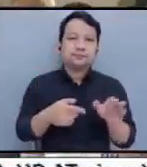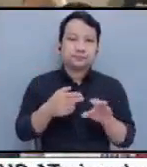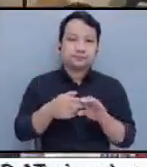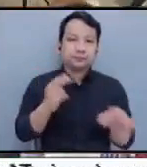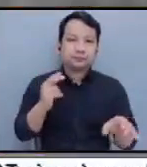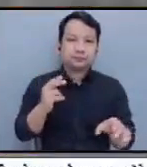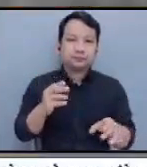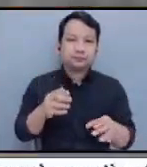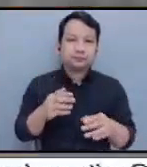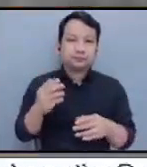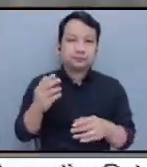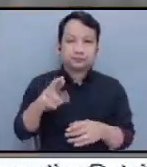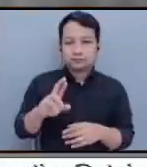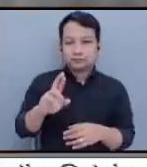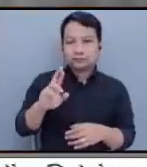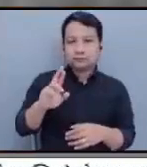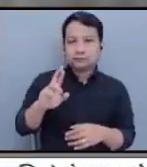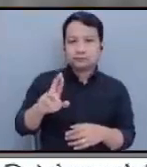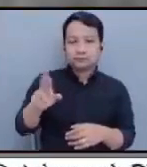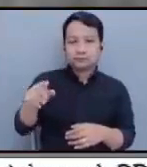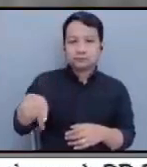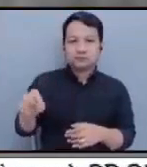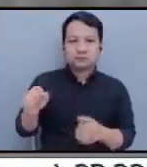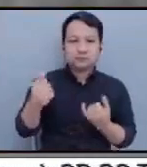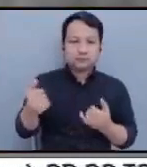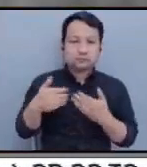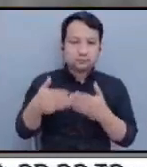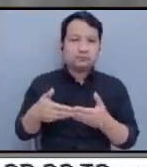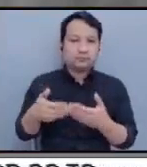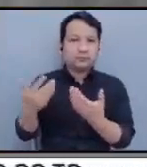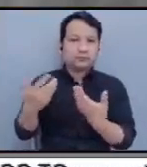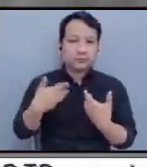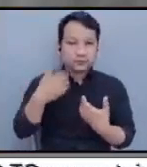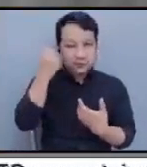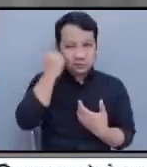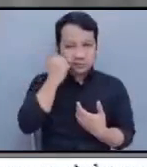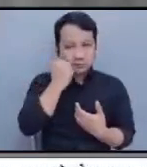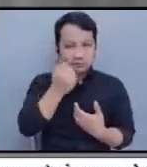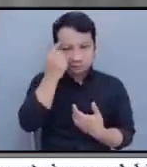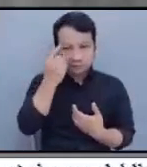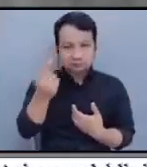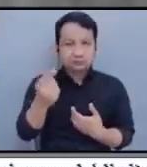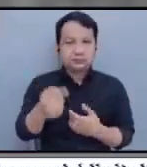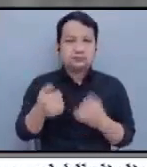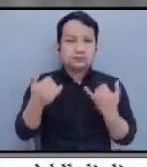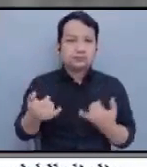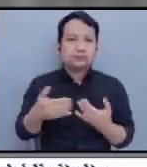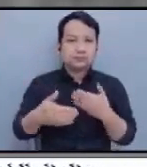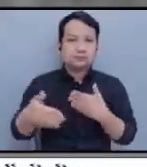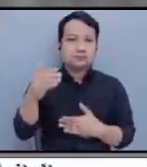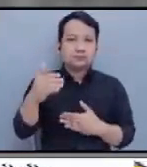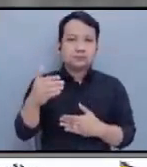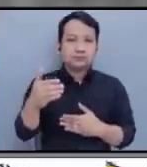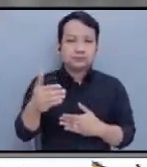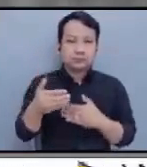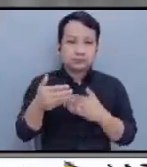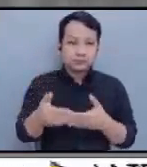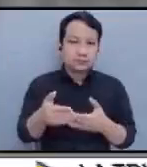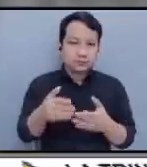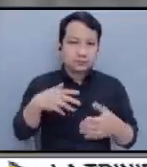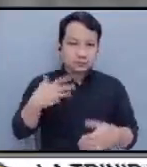Partido Reforma. Ayon kay Lacson, sanay na siyang mag-isa sa laban, lalo na pagdating sa krusado kontra